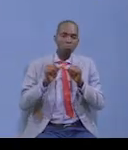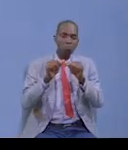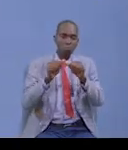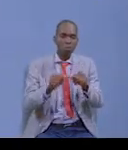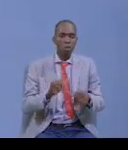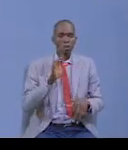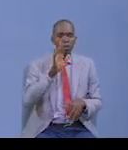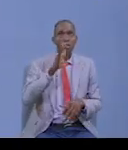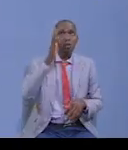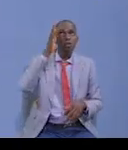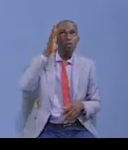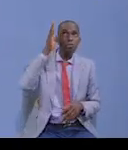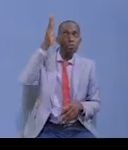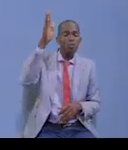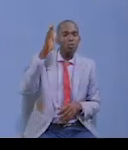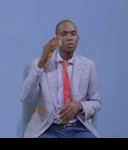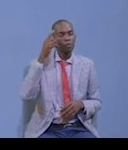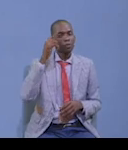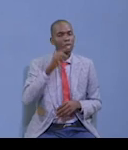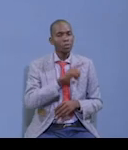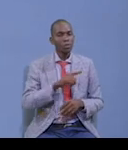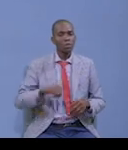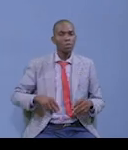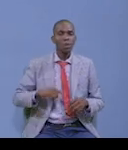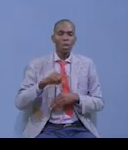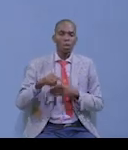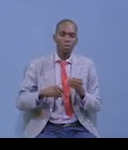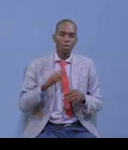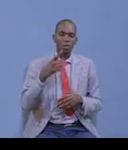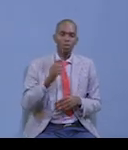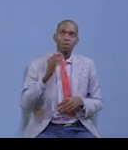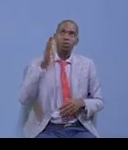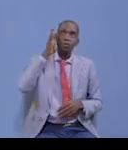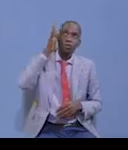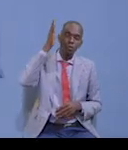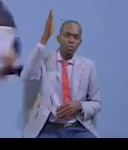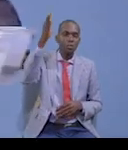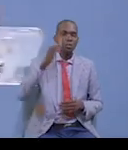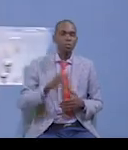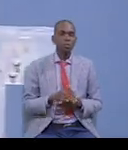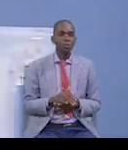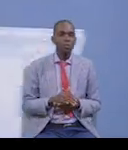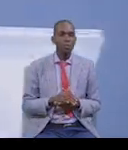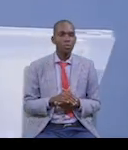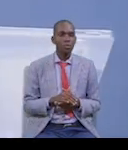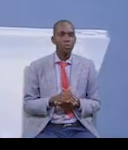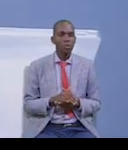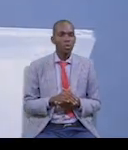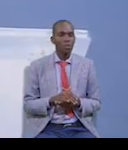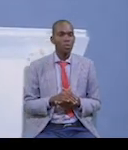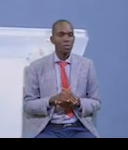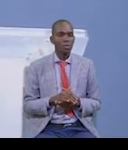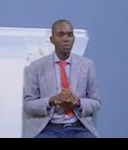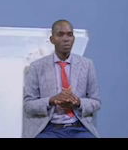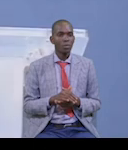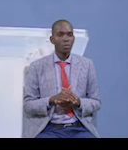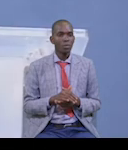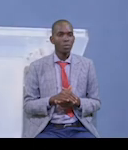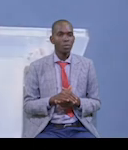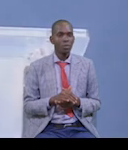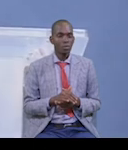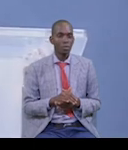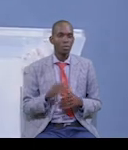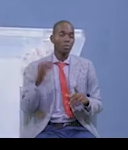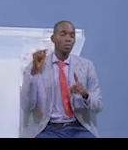for the Lord towards the future destiny. భవిష్యత్తు గమ్యము కోసమై సహనముగల పట్టుదలతో చేపల